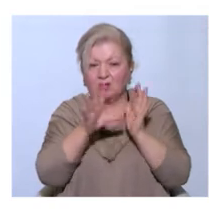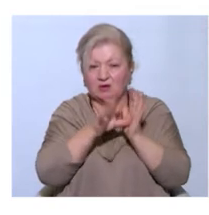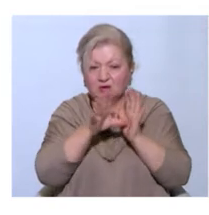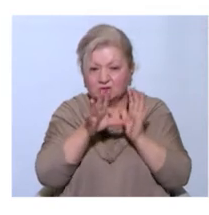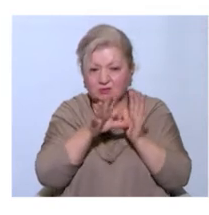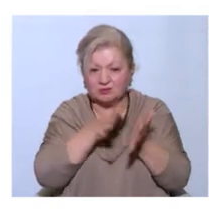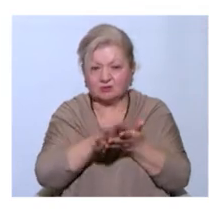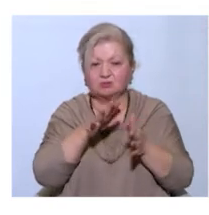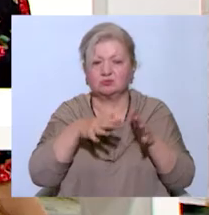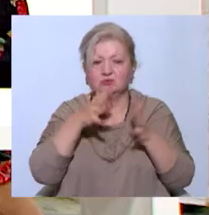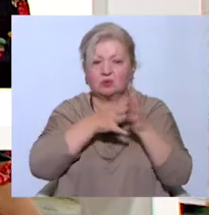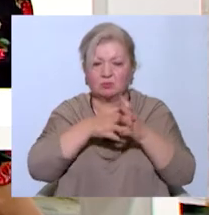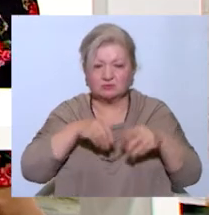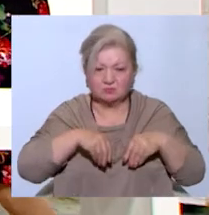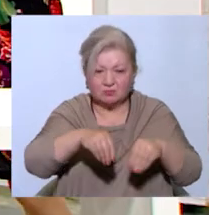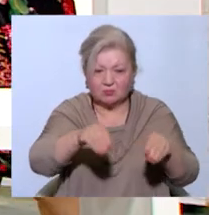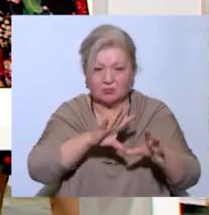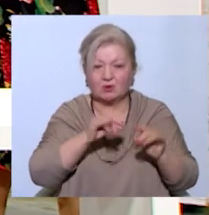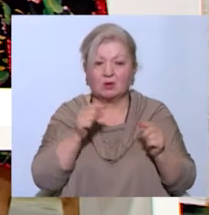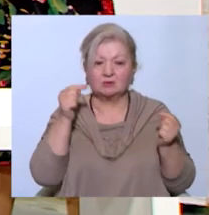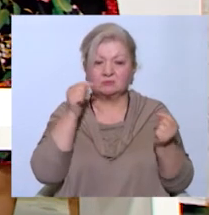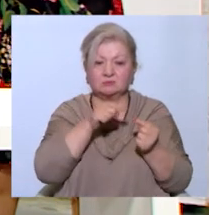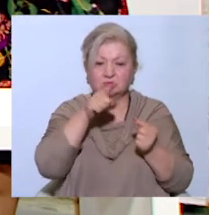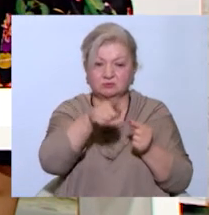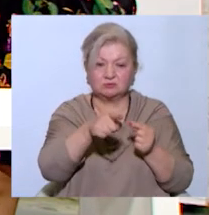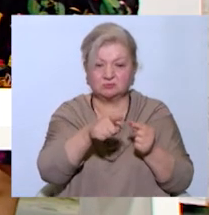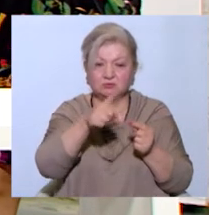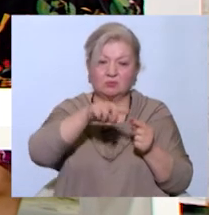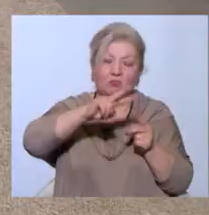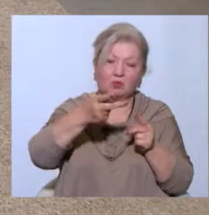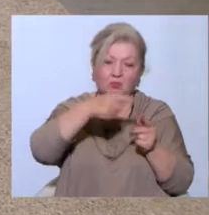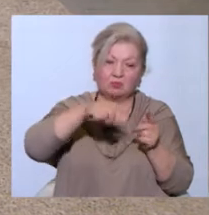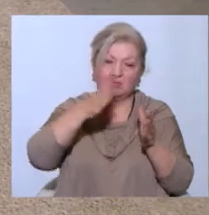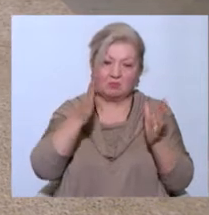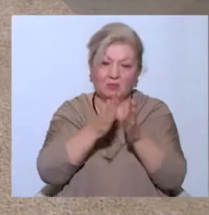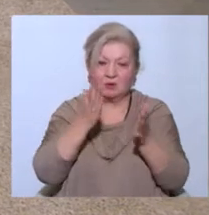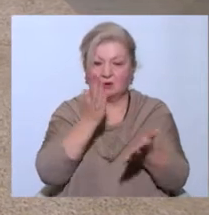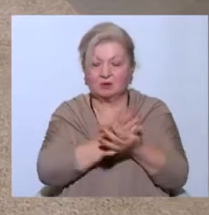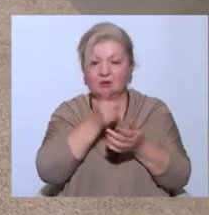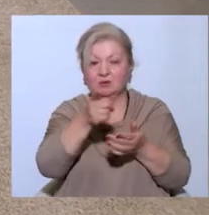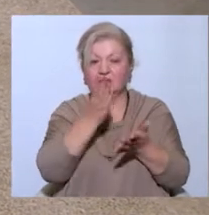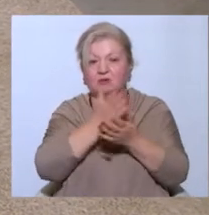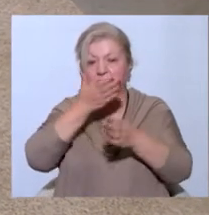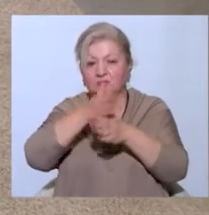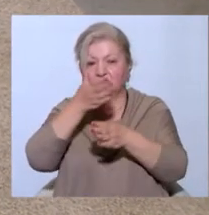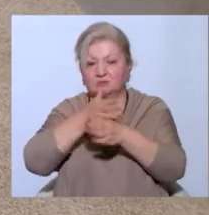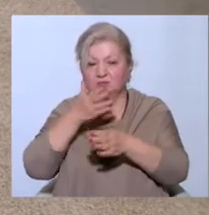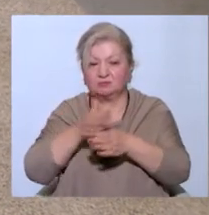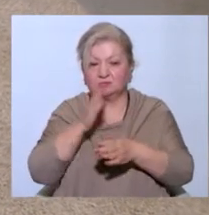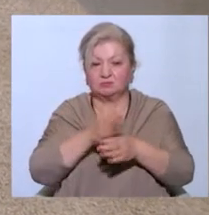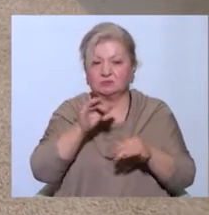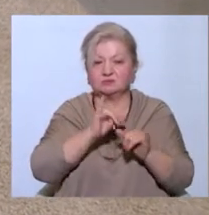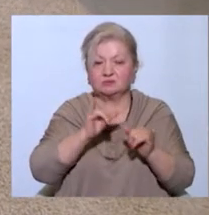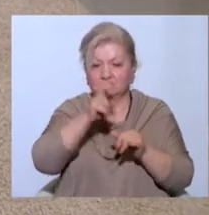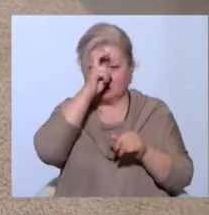და სოფლის მეურნეობაც. რაც შეეხება მეორე წრიულ დიაგრამაზე, უკვე ჩანს სექტორი ბატ ის ქვეყნები, სადაც ძალიან მაღალი